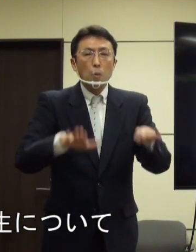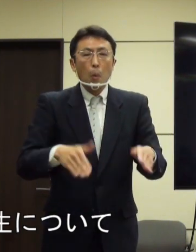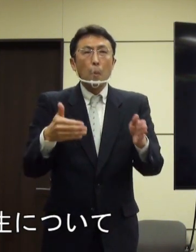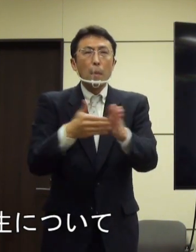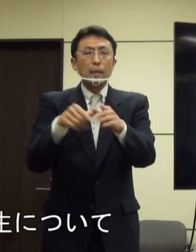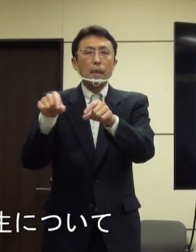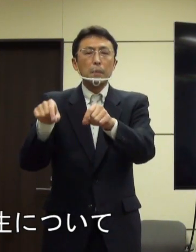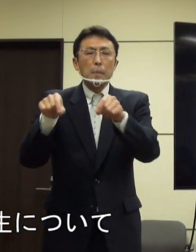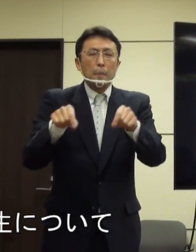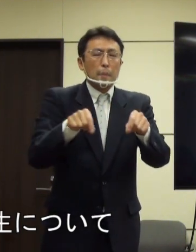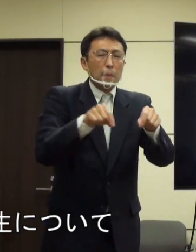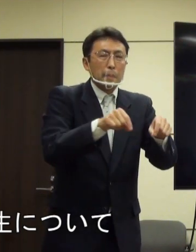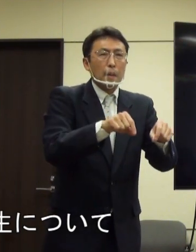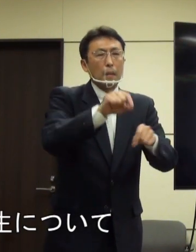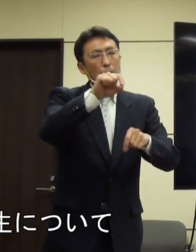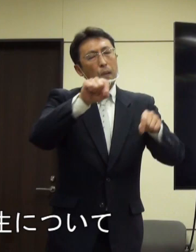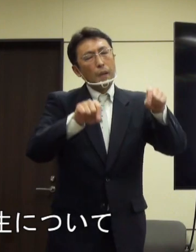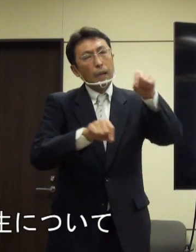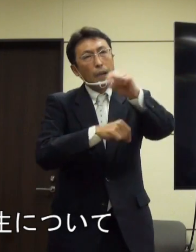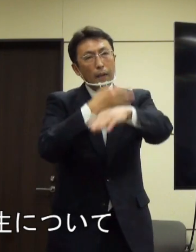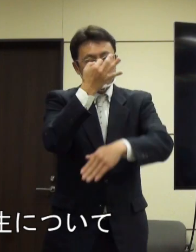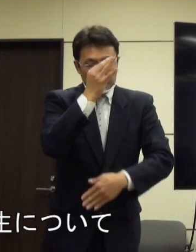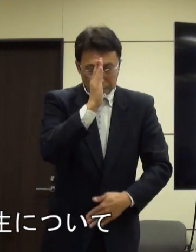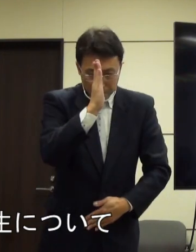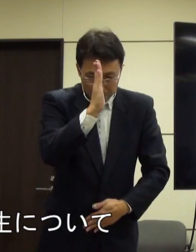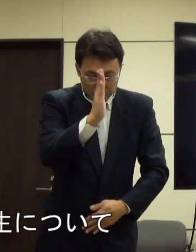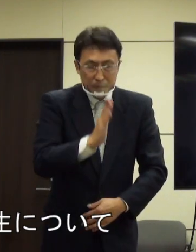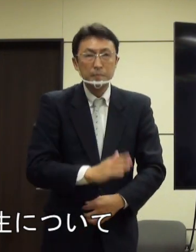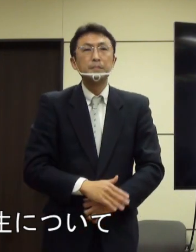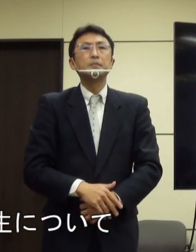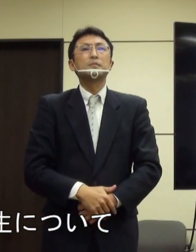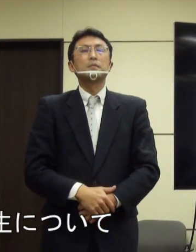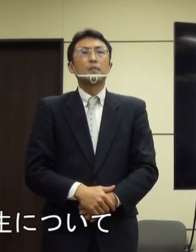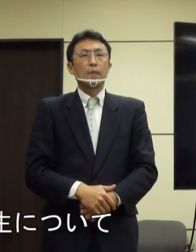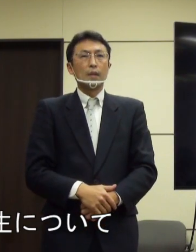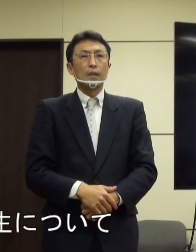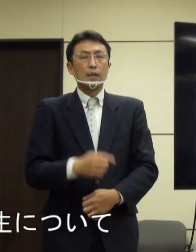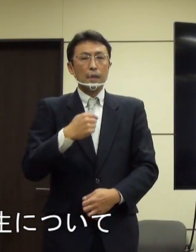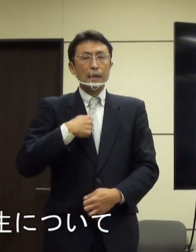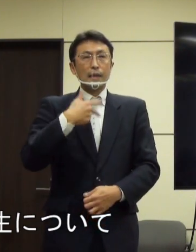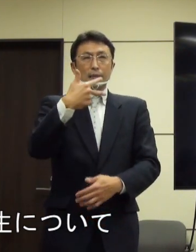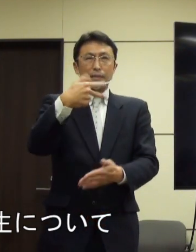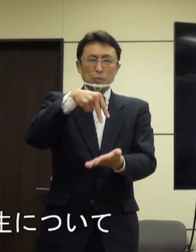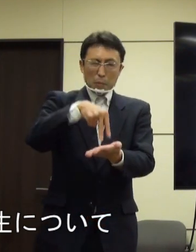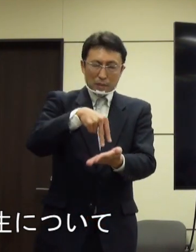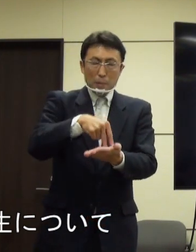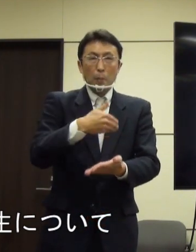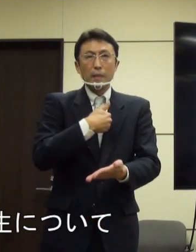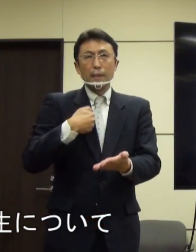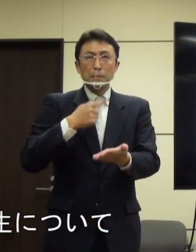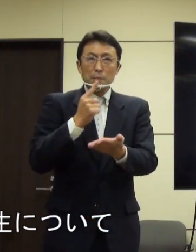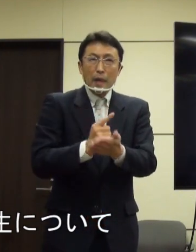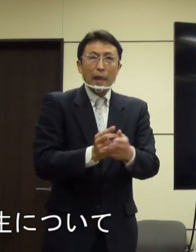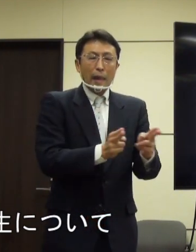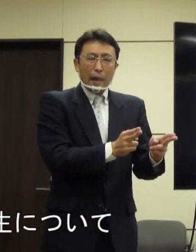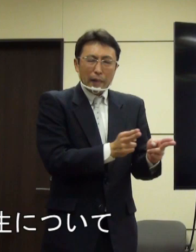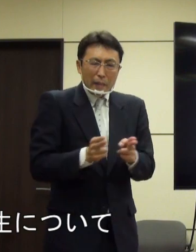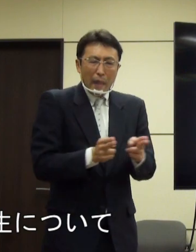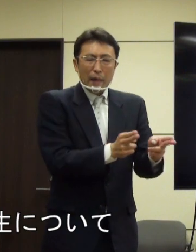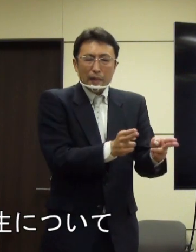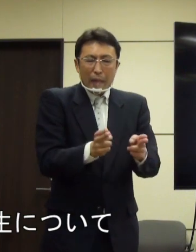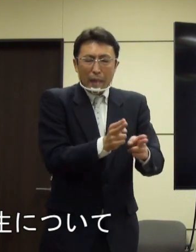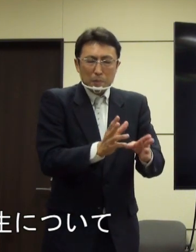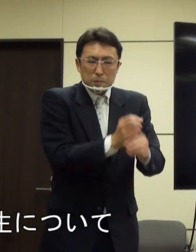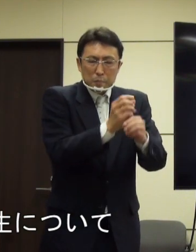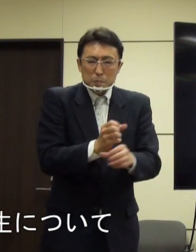ことは率直におわびを申し上げたいというふうに思います俺はれとしてもできるうえで競りをしながら皆様にあの情報提供しなきゃ